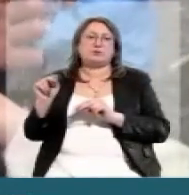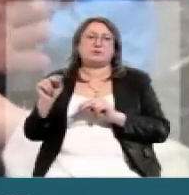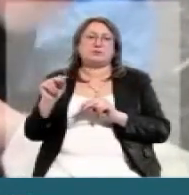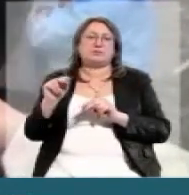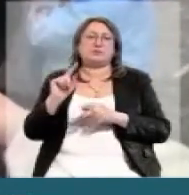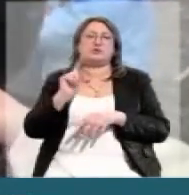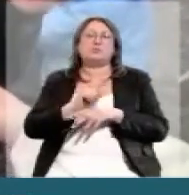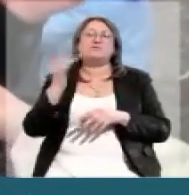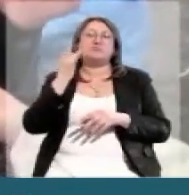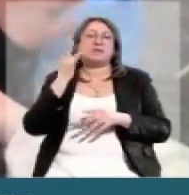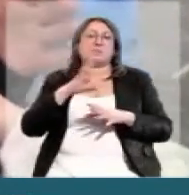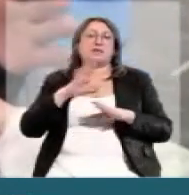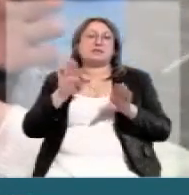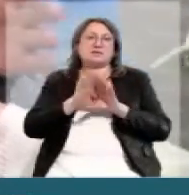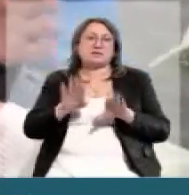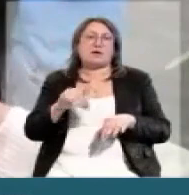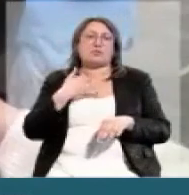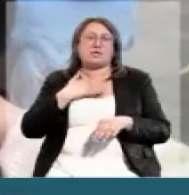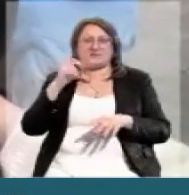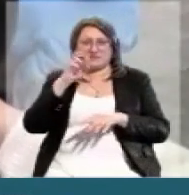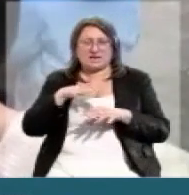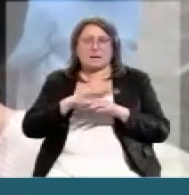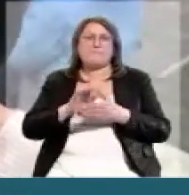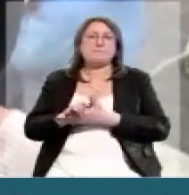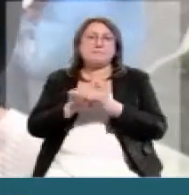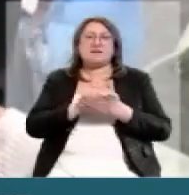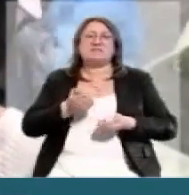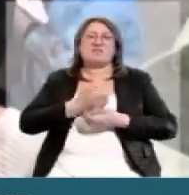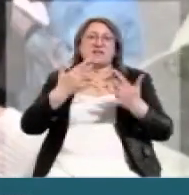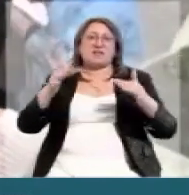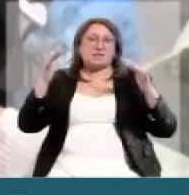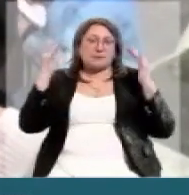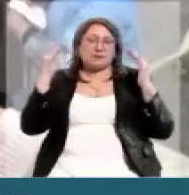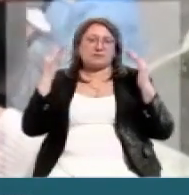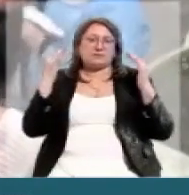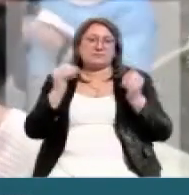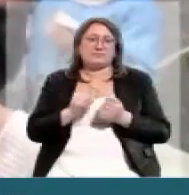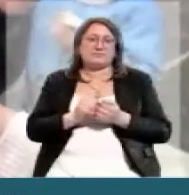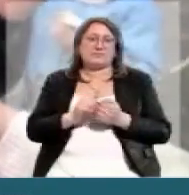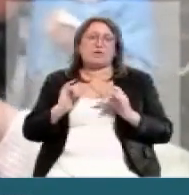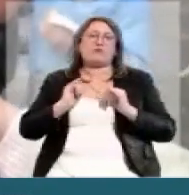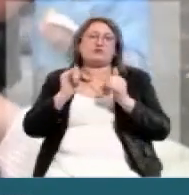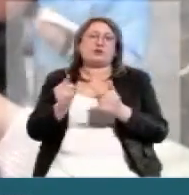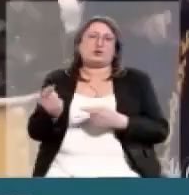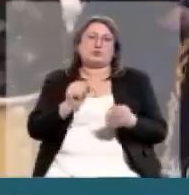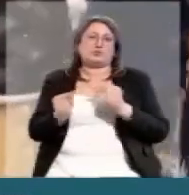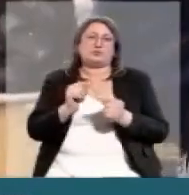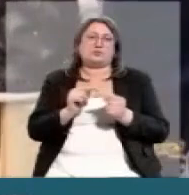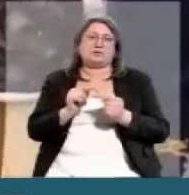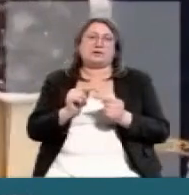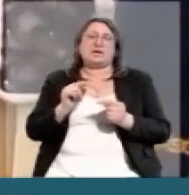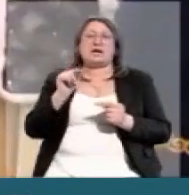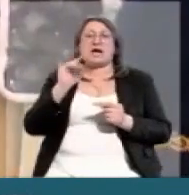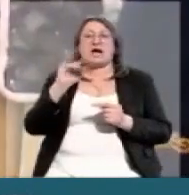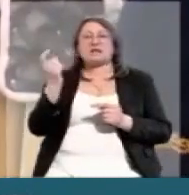Чтобы всегда было так у нас в стране. Мирное, светлое небо над головой и уважение друг к другу. Тем